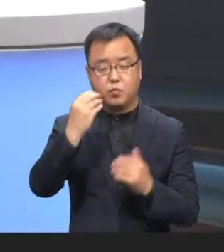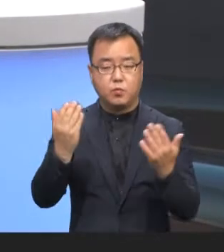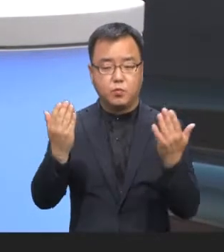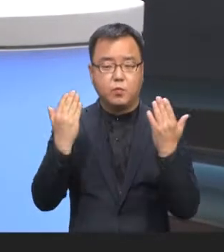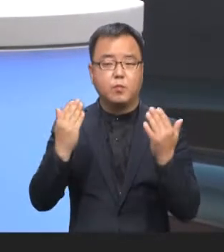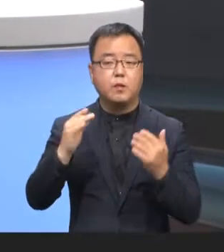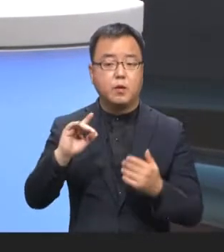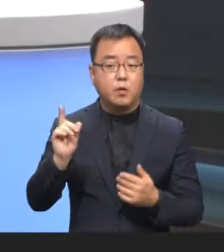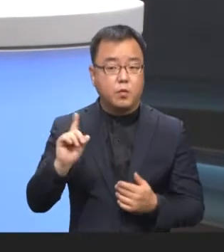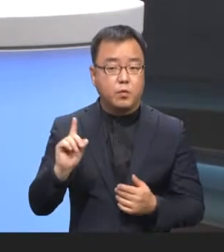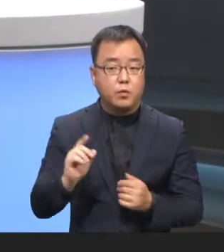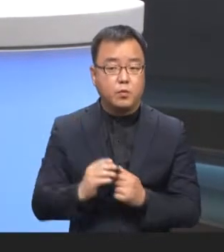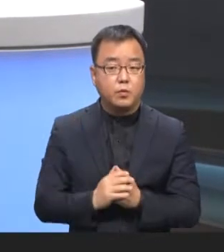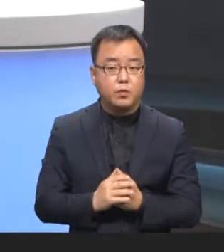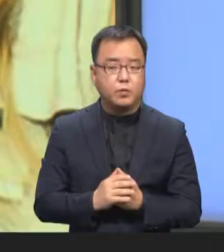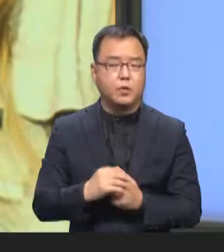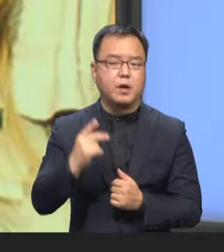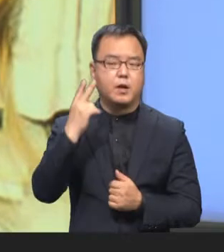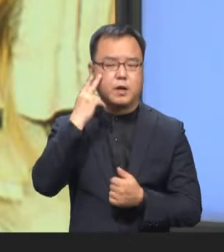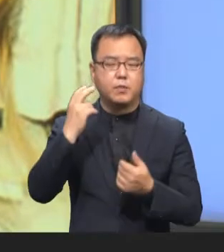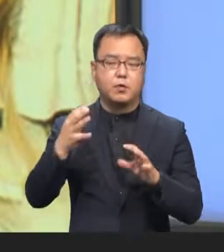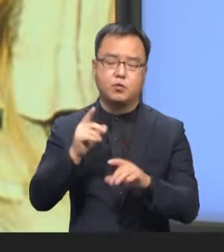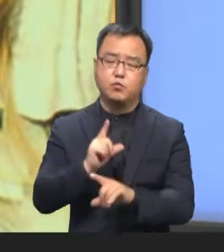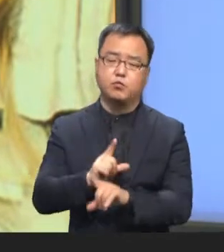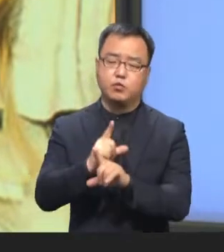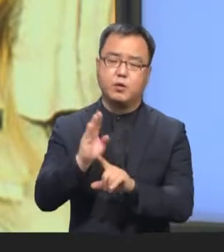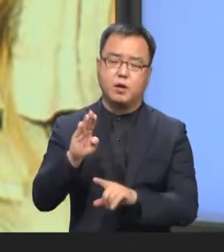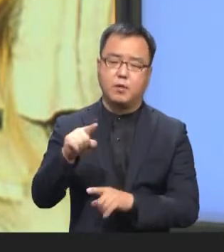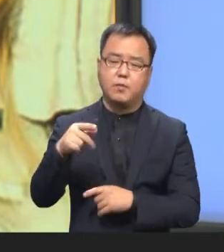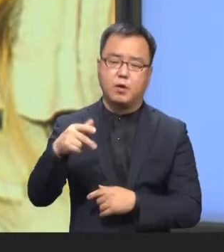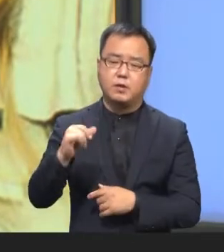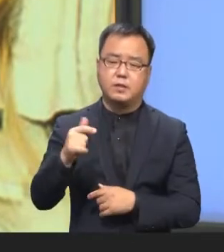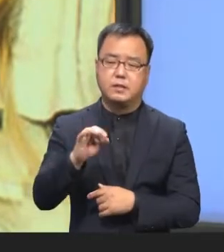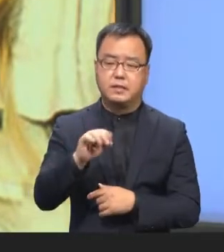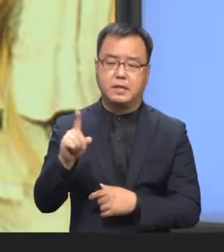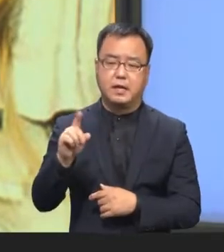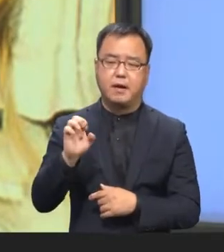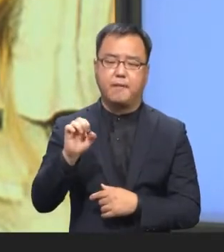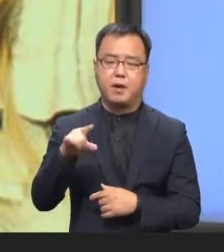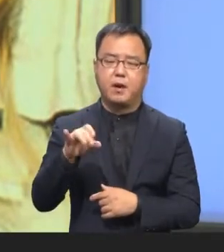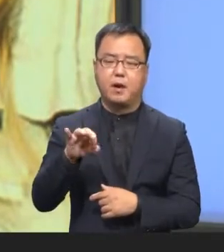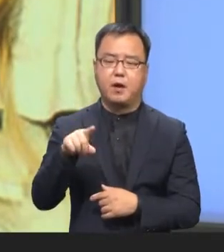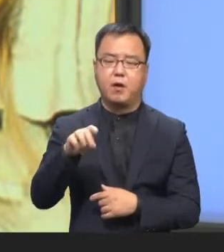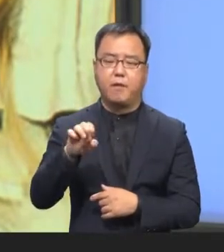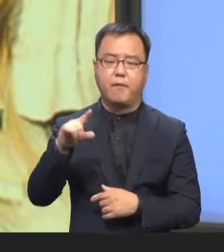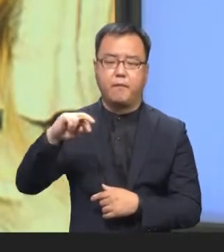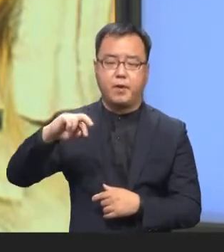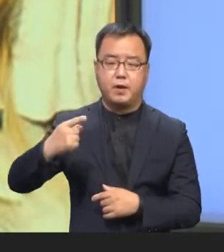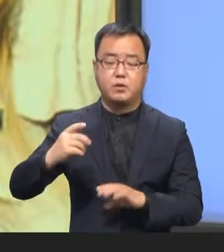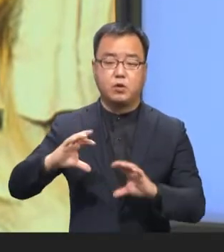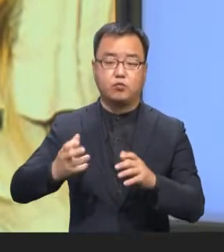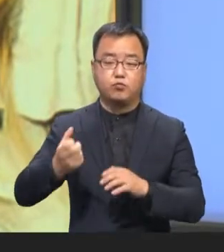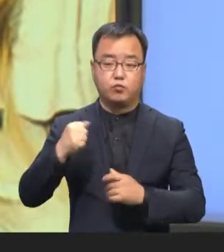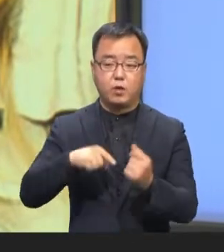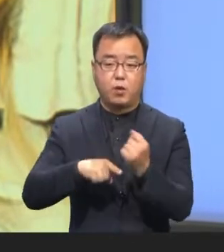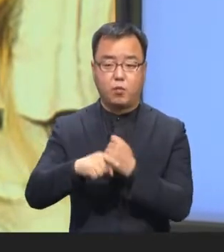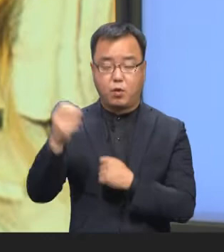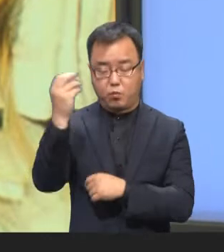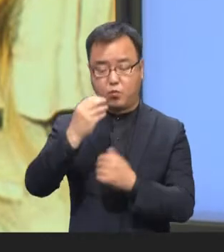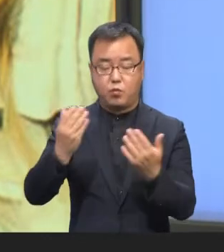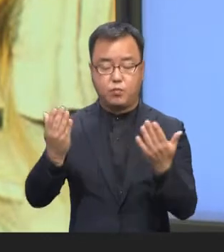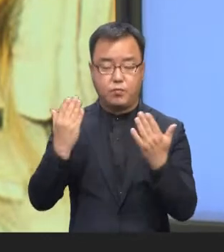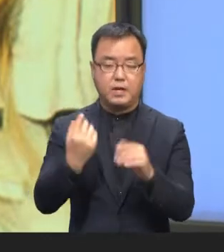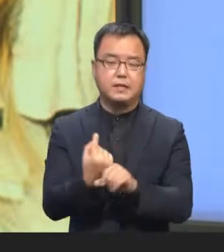주셔야 될 것 같아요 네 이렇게 미국 버지니아주 페어팩스 카운티에 있는 공립 과학고 등 앞 됩니다 작년 초 우리나라 a